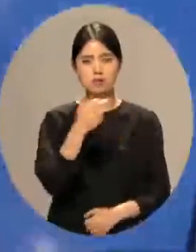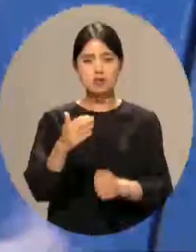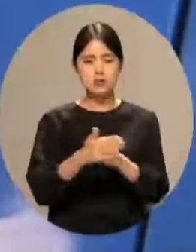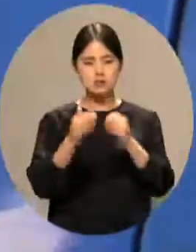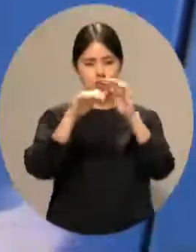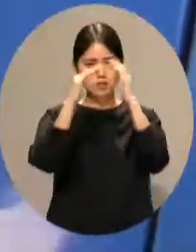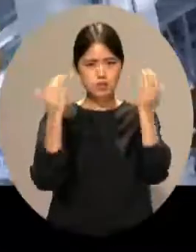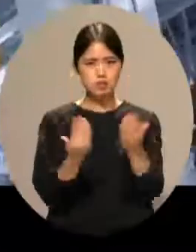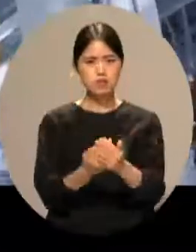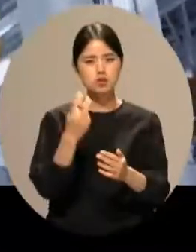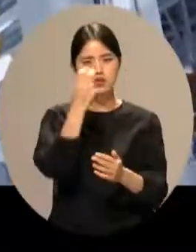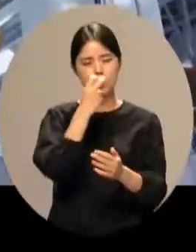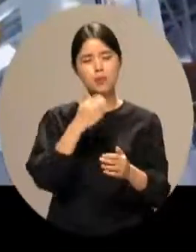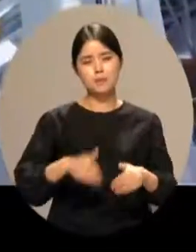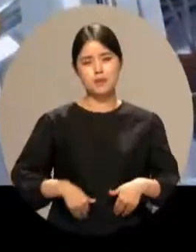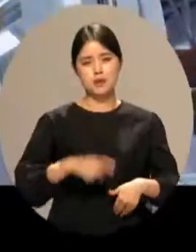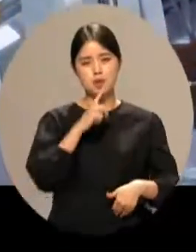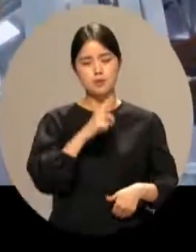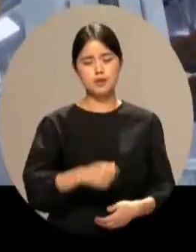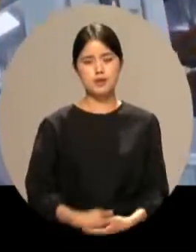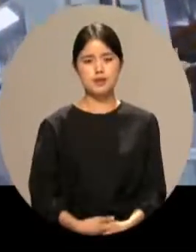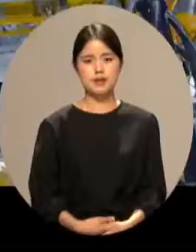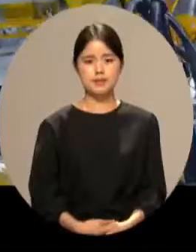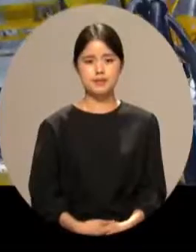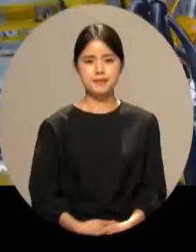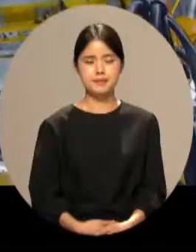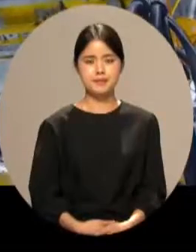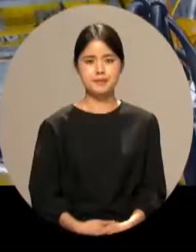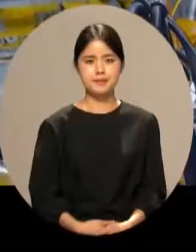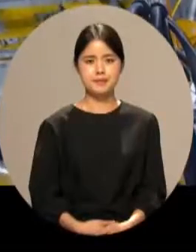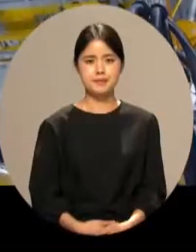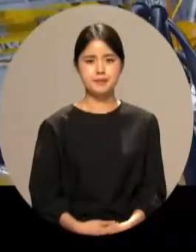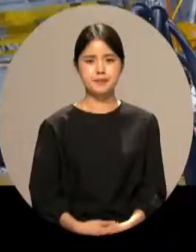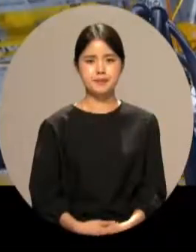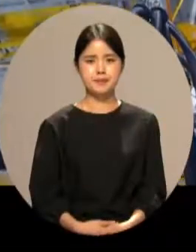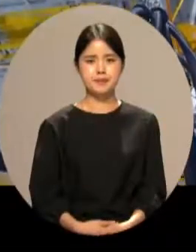전반적인 점검이 시급하다는 지적입니다. MBC 뉴스 김하연입니다.